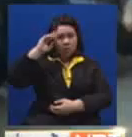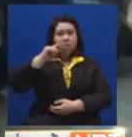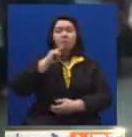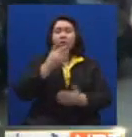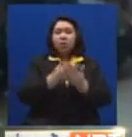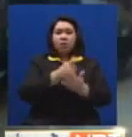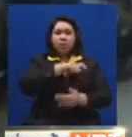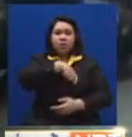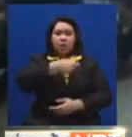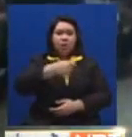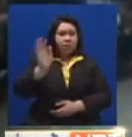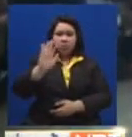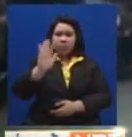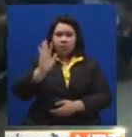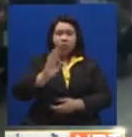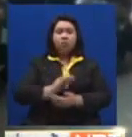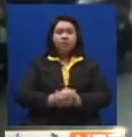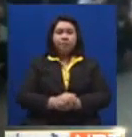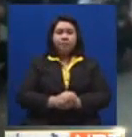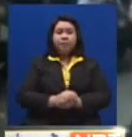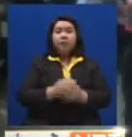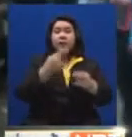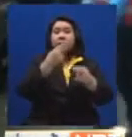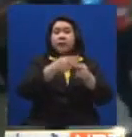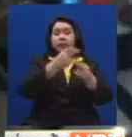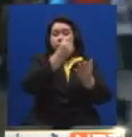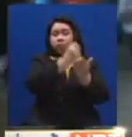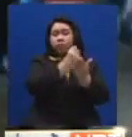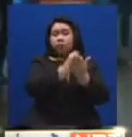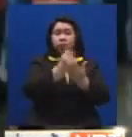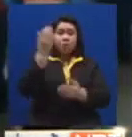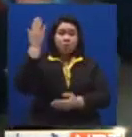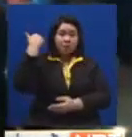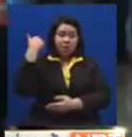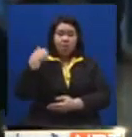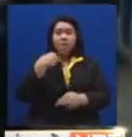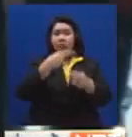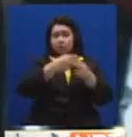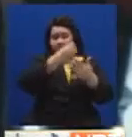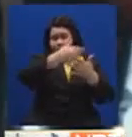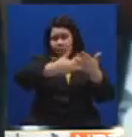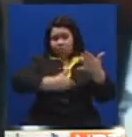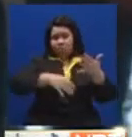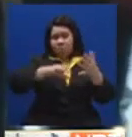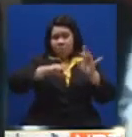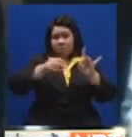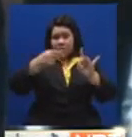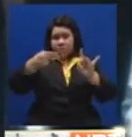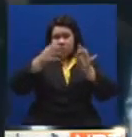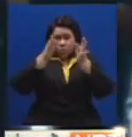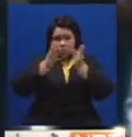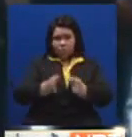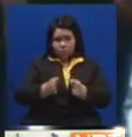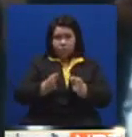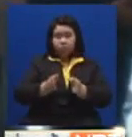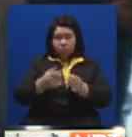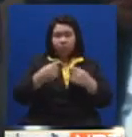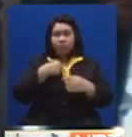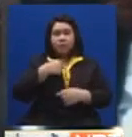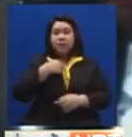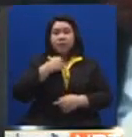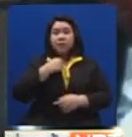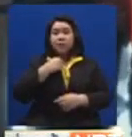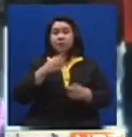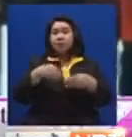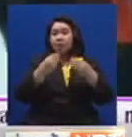ค่าใช้จ่ายหลังจากที่ได้เปิดให้ลงทะเบียนไว้ก่อนหน้านี้และมีผู้มาลงทะเบียนกว่า 80,000คนโดยได้มอบเสื้อให้ผู้มา